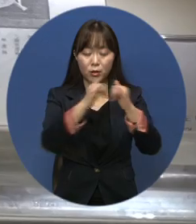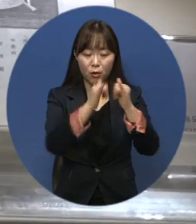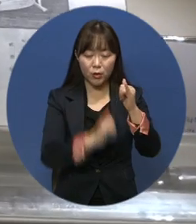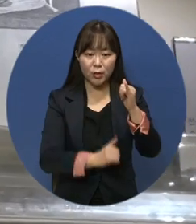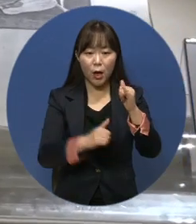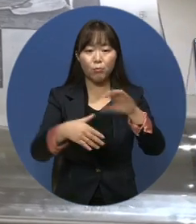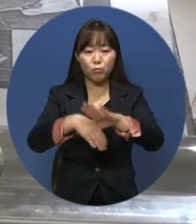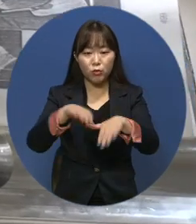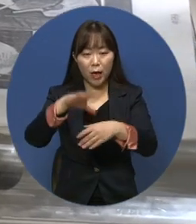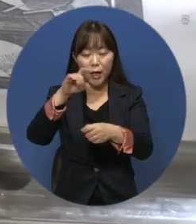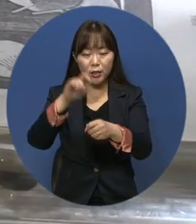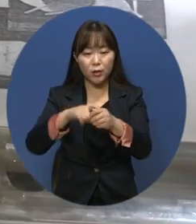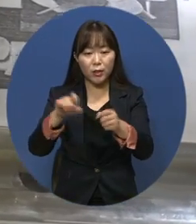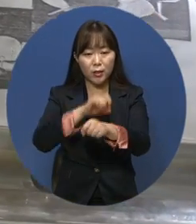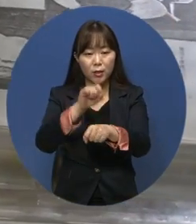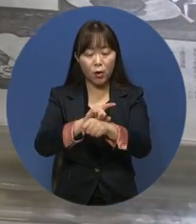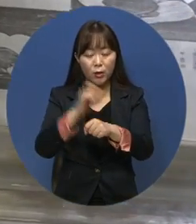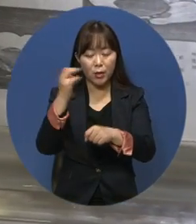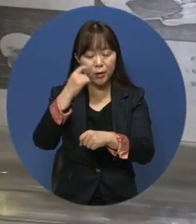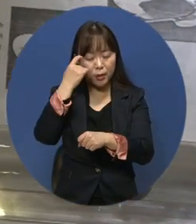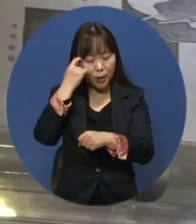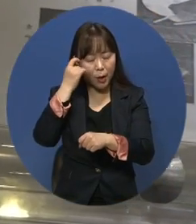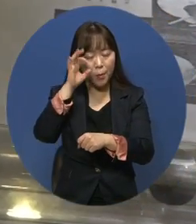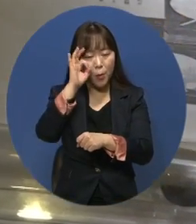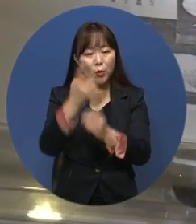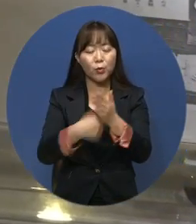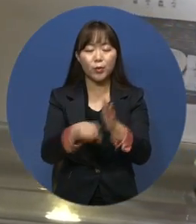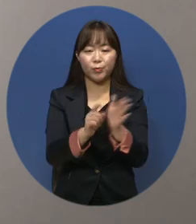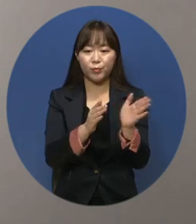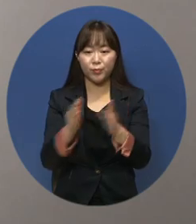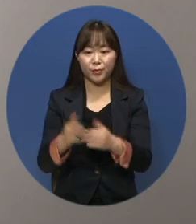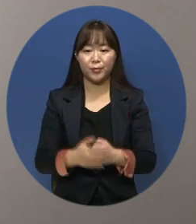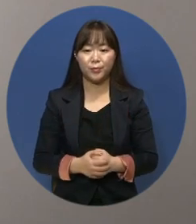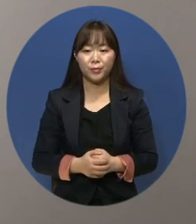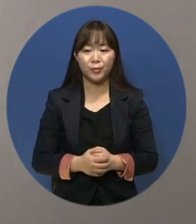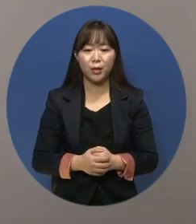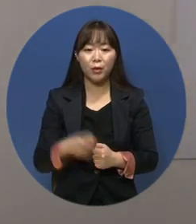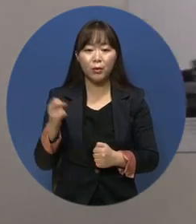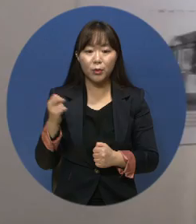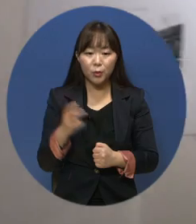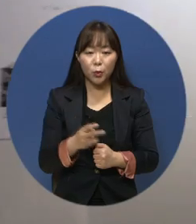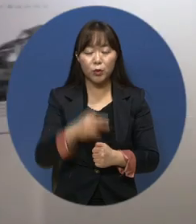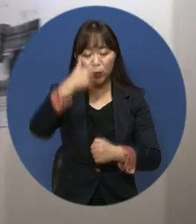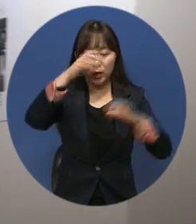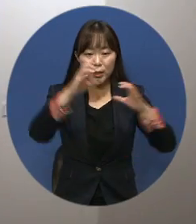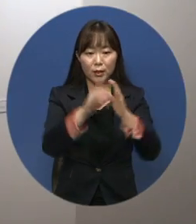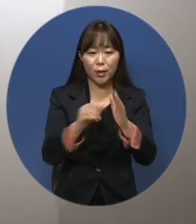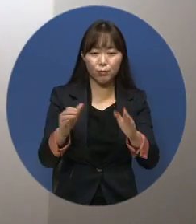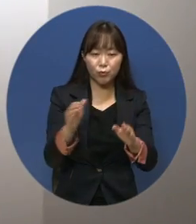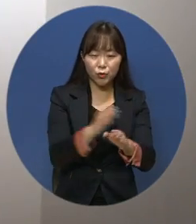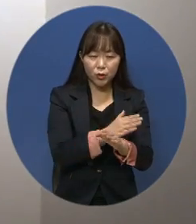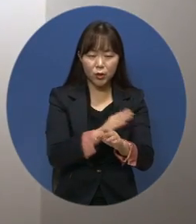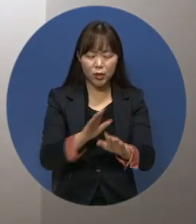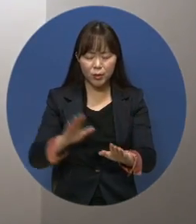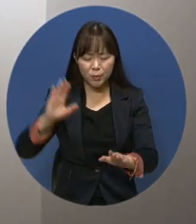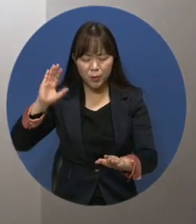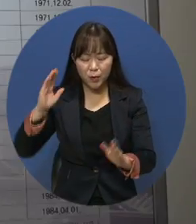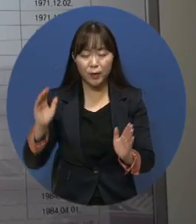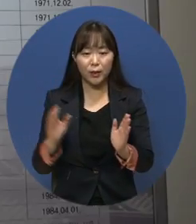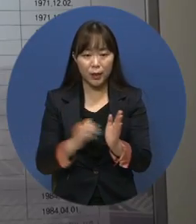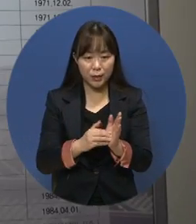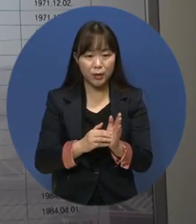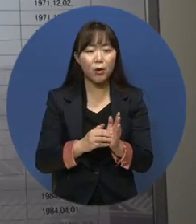특징을 되짚어보는 자리를 마련하기 위해 기획됐습니다. 또한 전시회는 조선시대부터 근대시대와